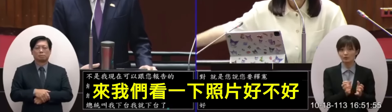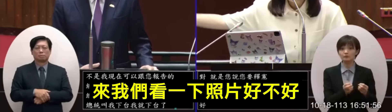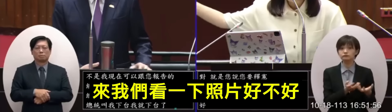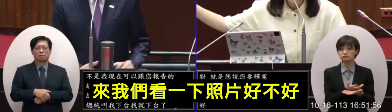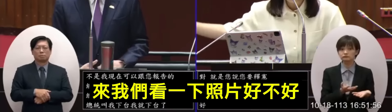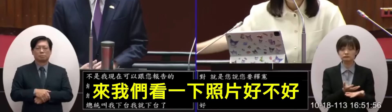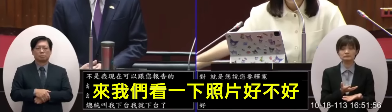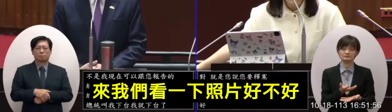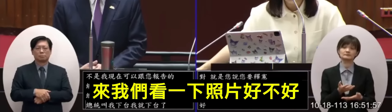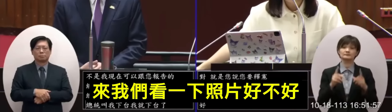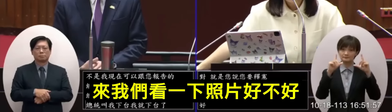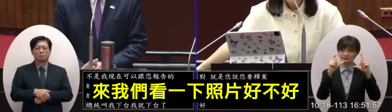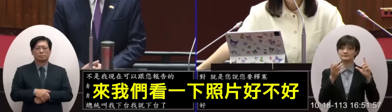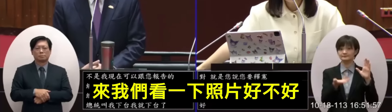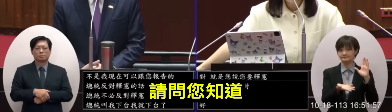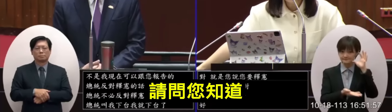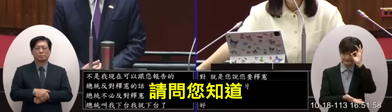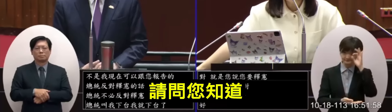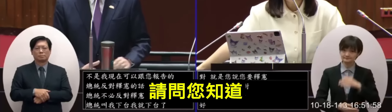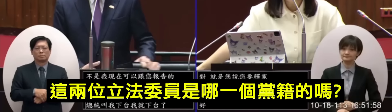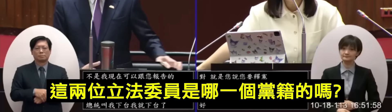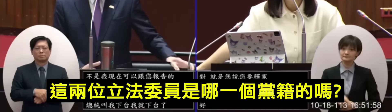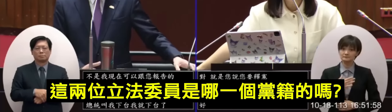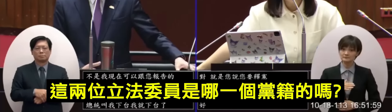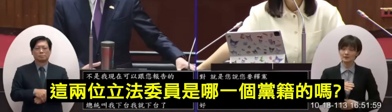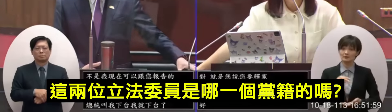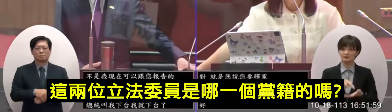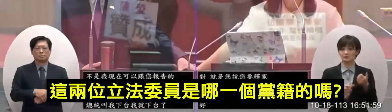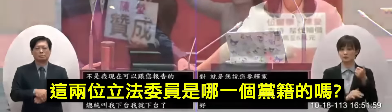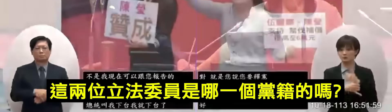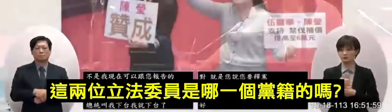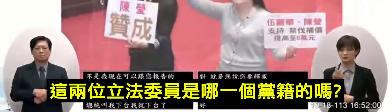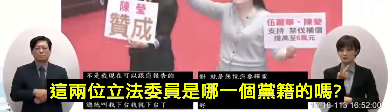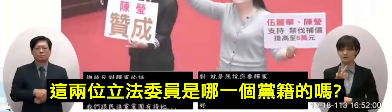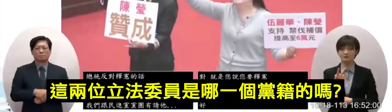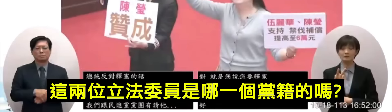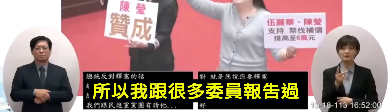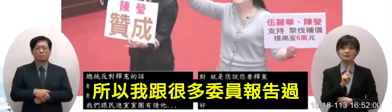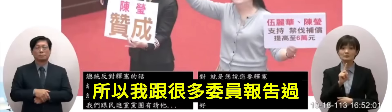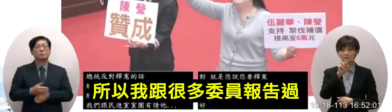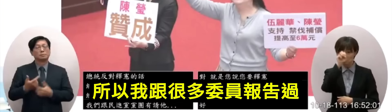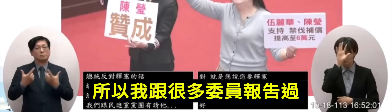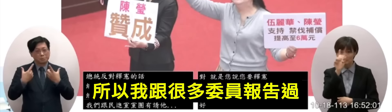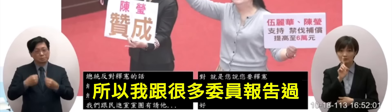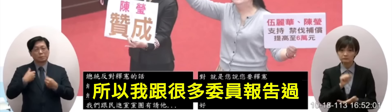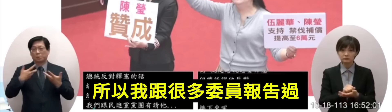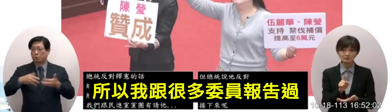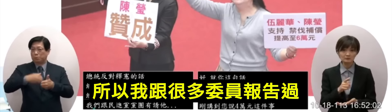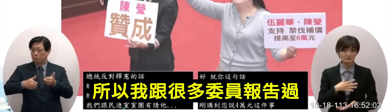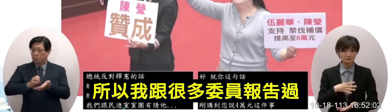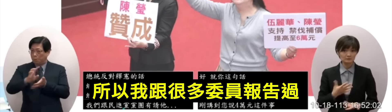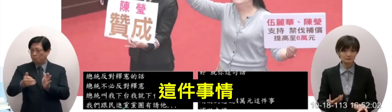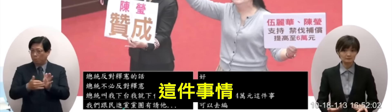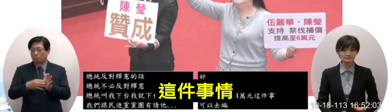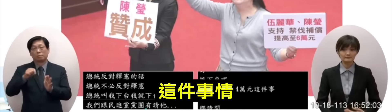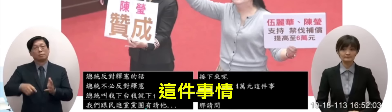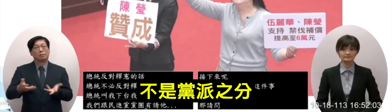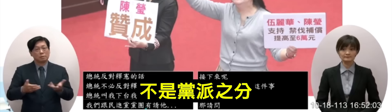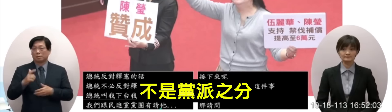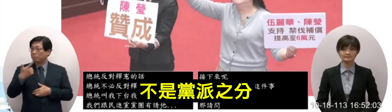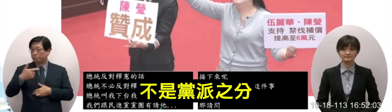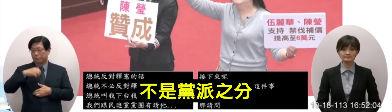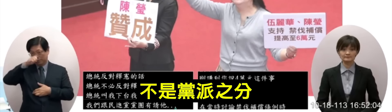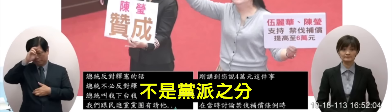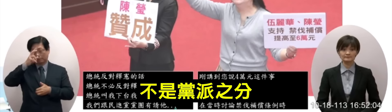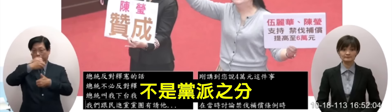通，来，我们看一下照片好不好？请问您知道这两位立法委员是哪一个党籍的吗？ 所以我跟很多委员报告过，这件事情不